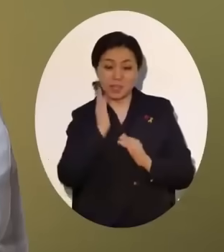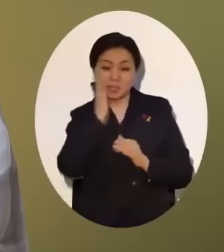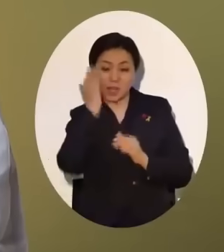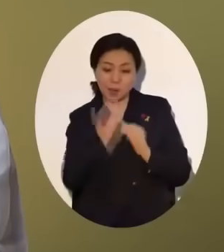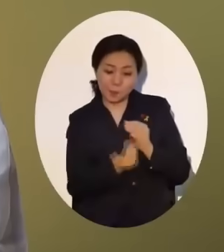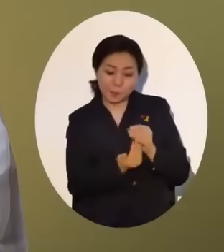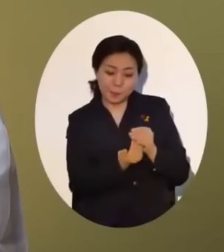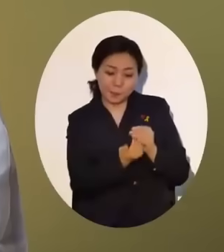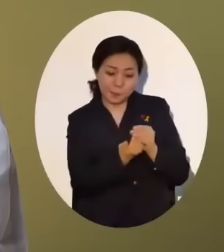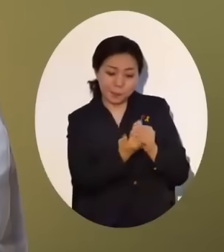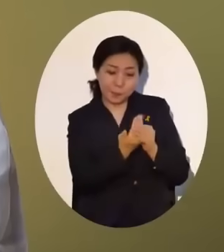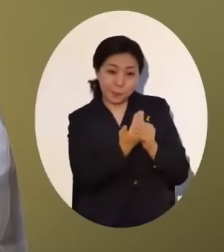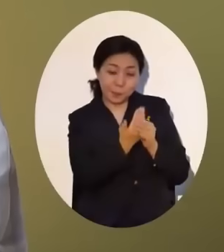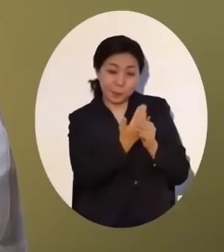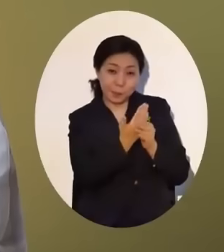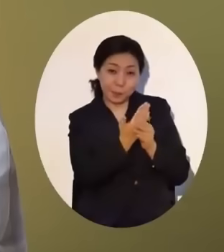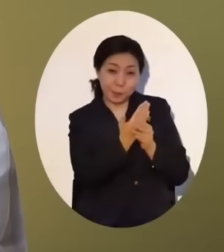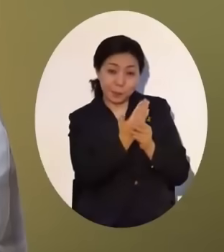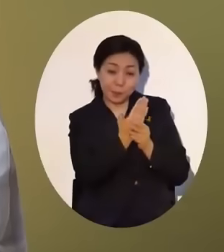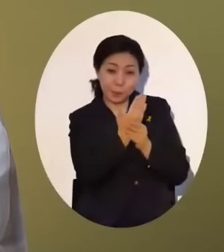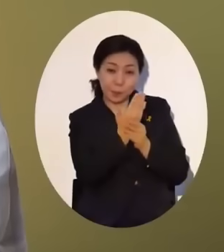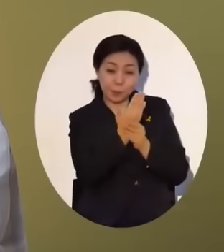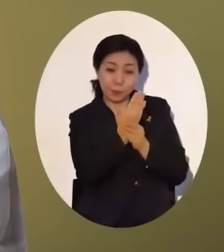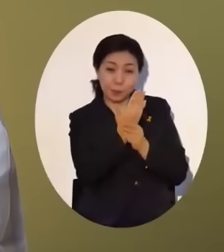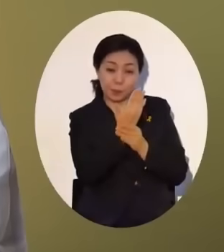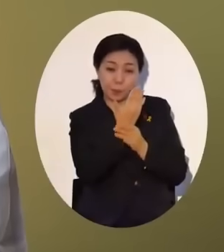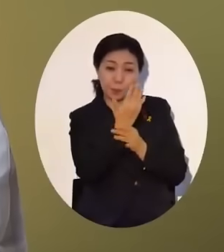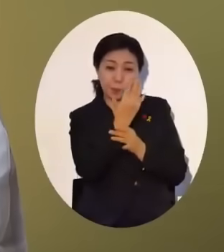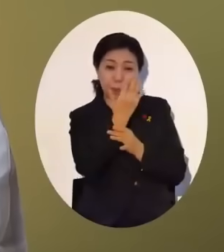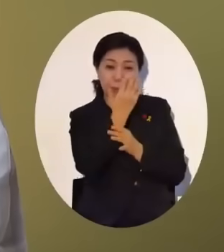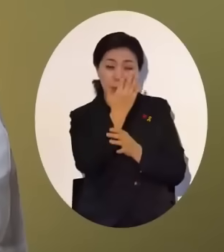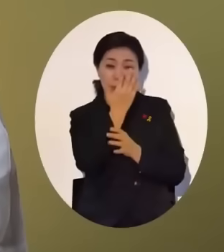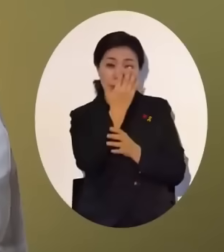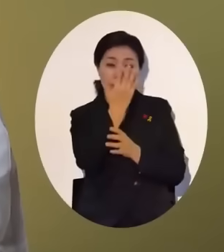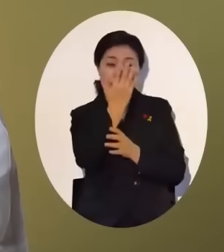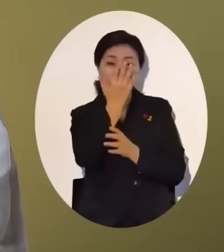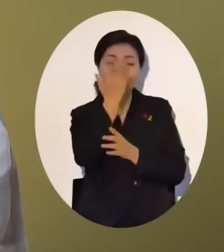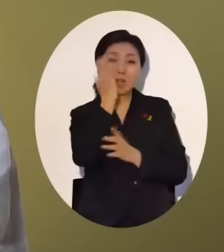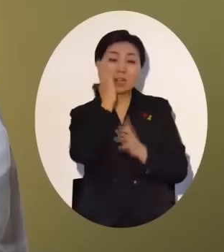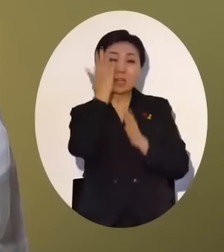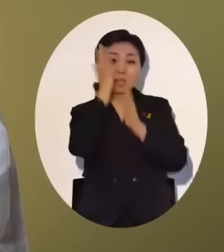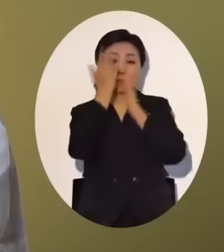사기 터고 돋고, 그 다음에 잎이 피고, 그 다음에